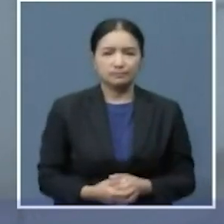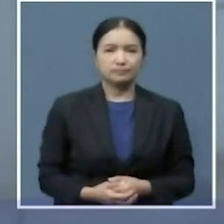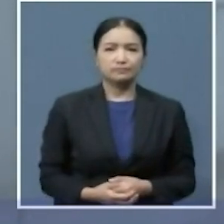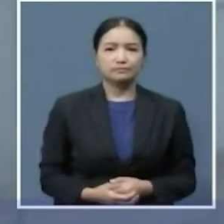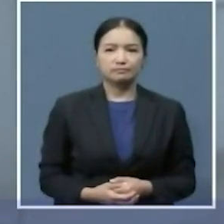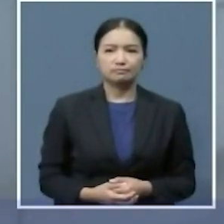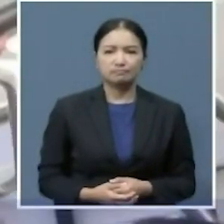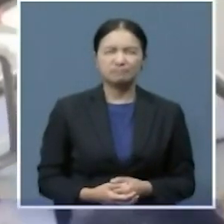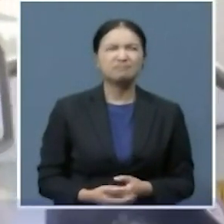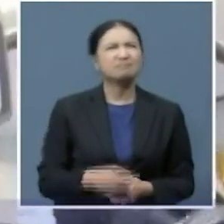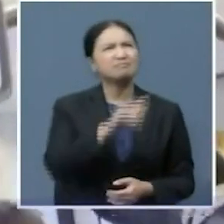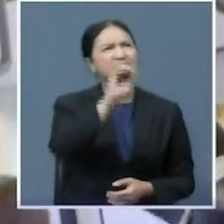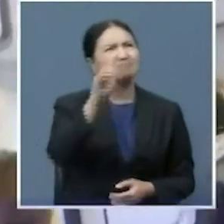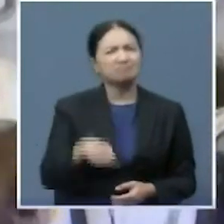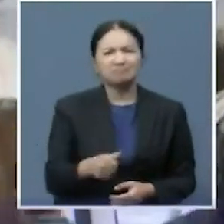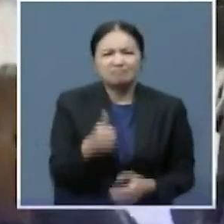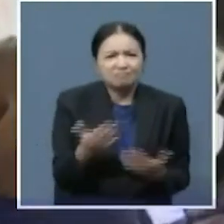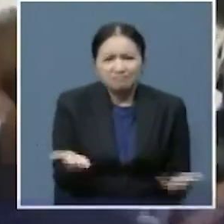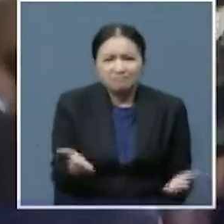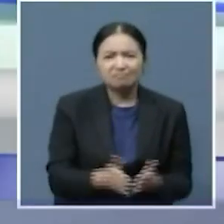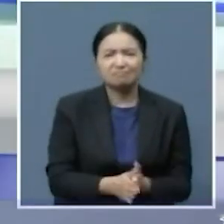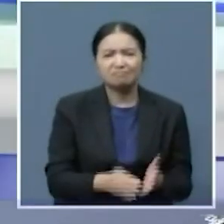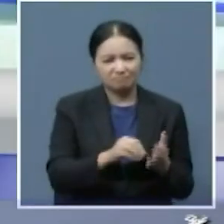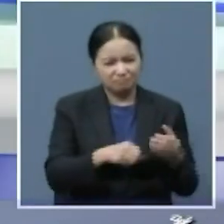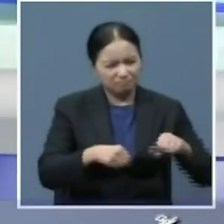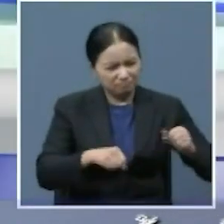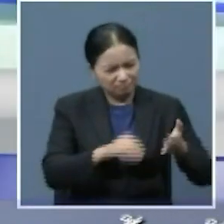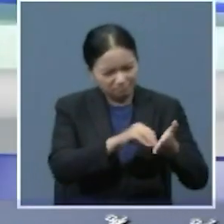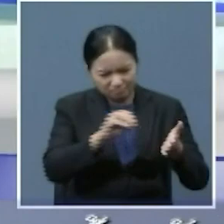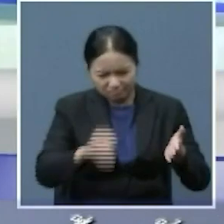านะคะ แล้วมันหล่นมาได้ยังไงชิ้นส่วนของมอเตอร์ไซ